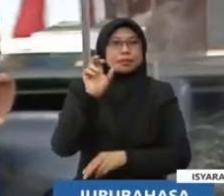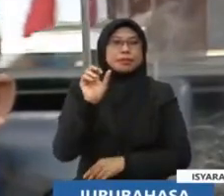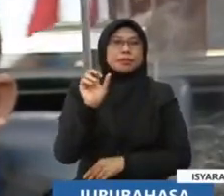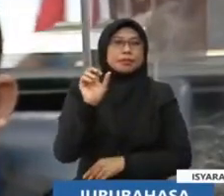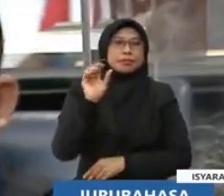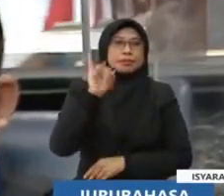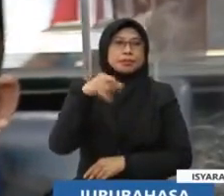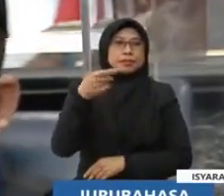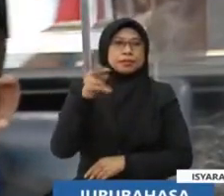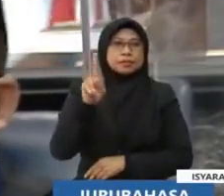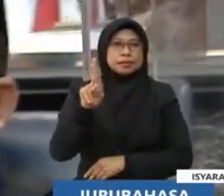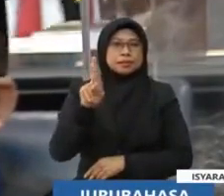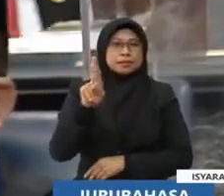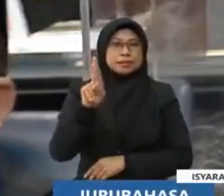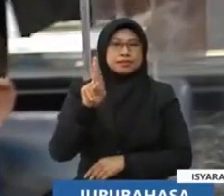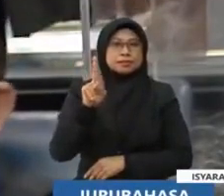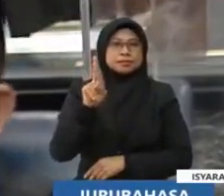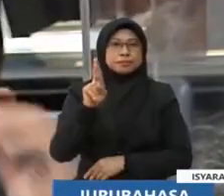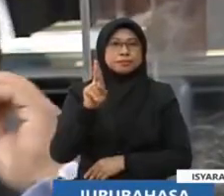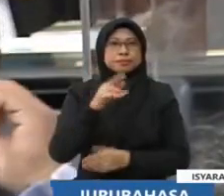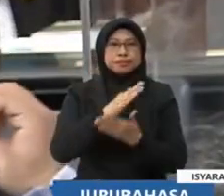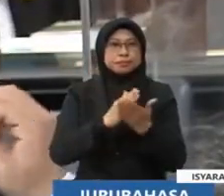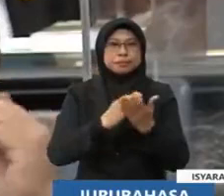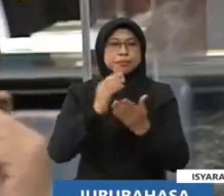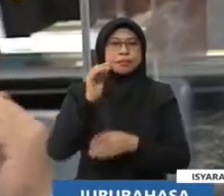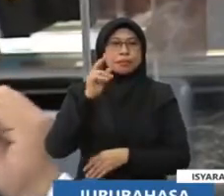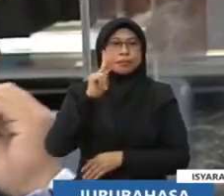Daerah Kulim Baru, Bandar Baru